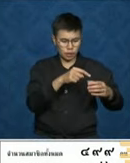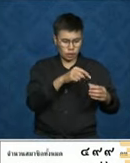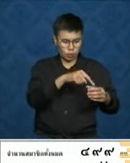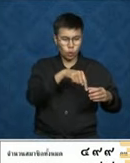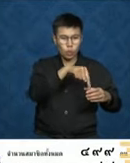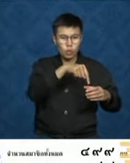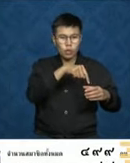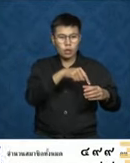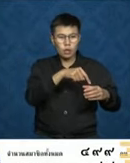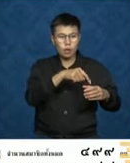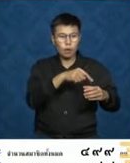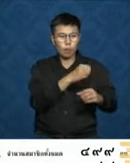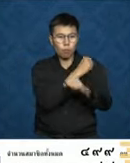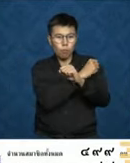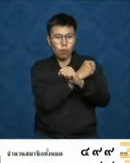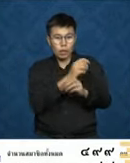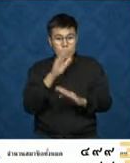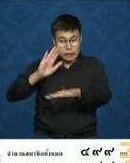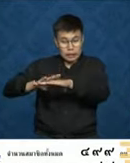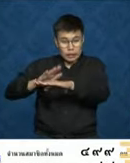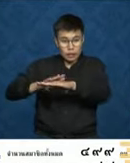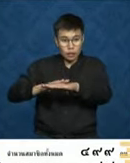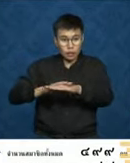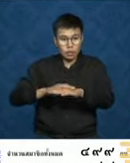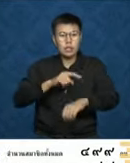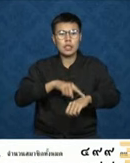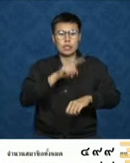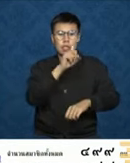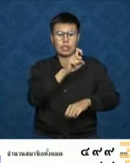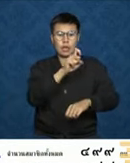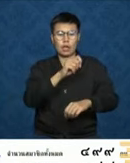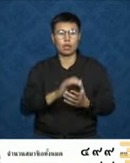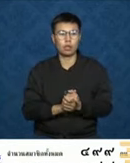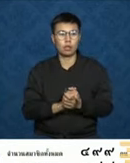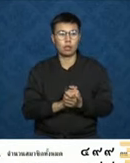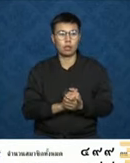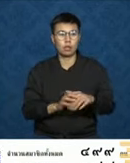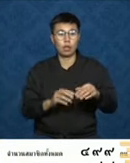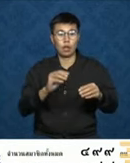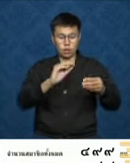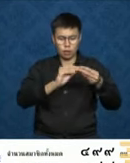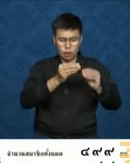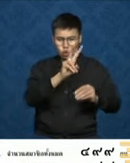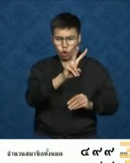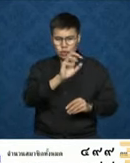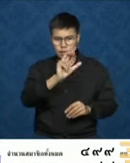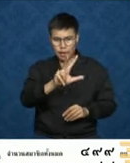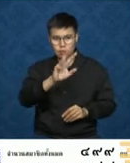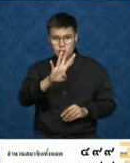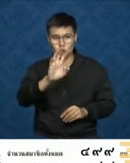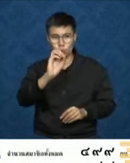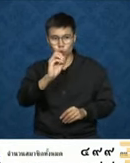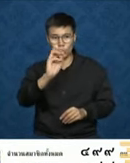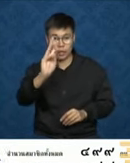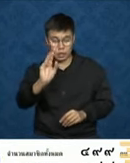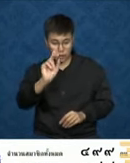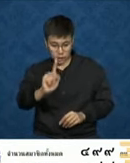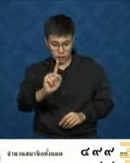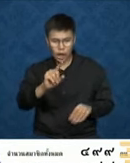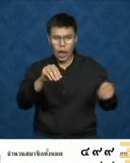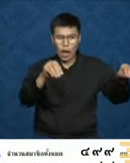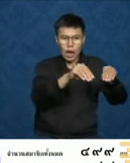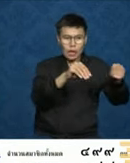กรกฎาคม 2566เวลา 20:00นต้องไปใช้งานทุ่นหมายเลข 2340 1ที่อยู่กลางมหาสมุทรอินเดีย